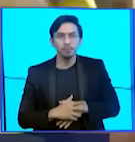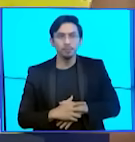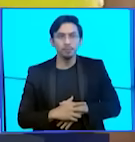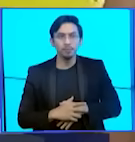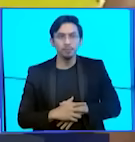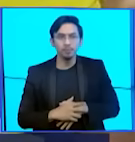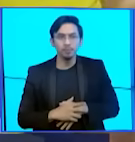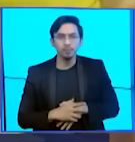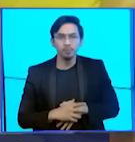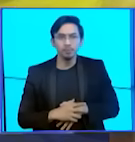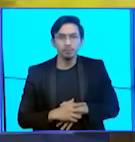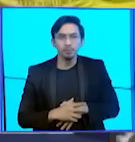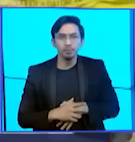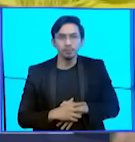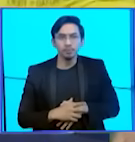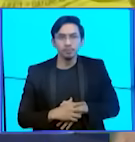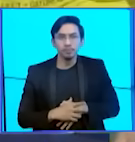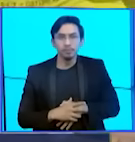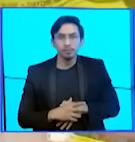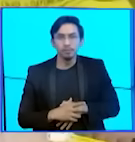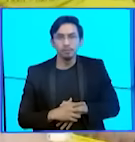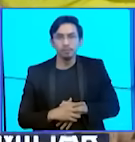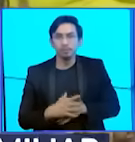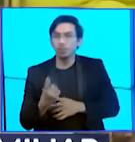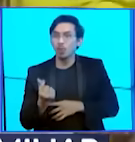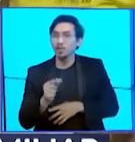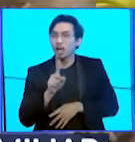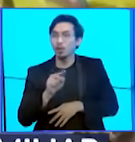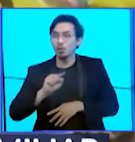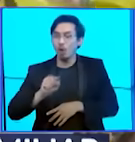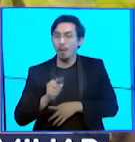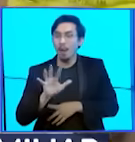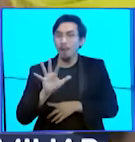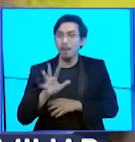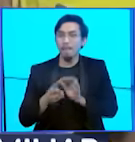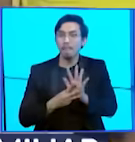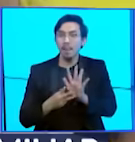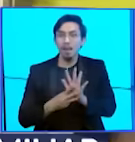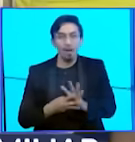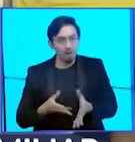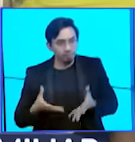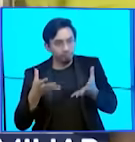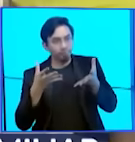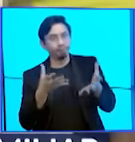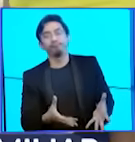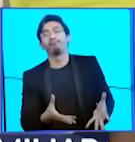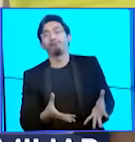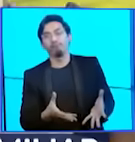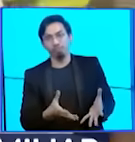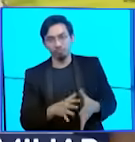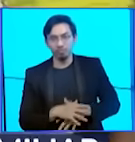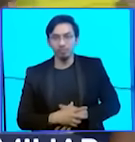1,5 miliar. Uang tunai sebesar 1,5 miliar rupiah diserahkan pembeli kepada Muhammad Junet, peternak burung dara di